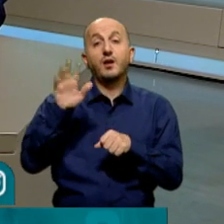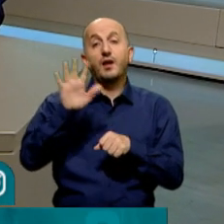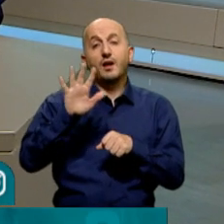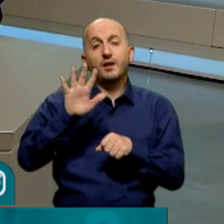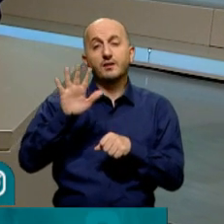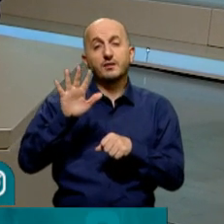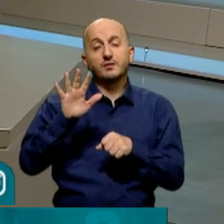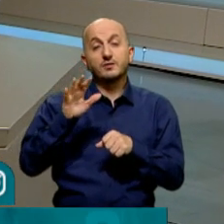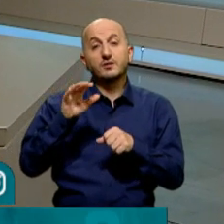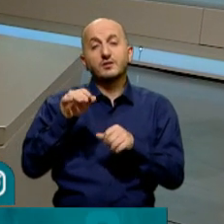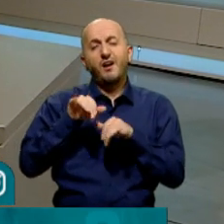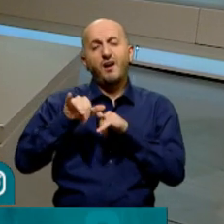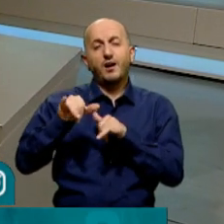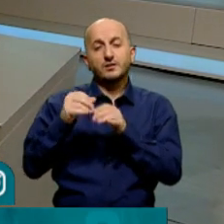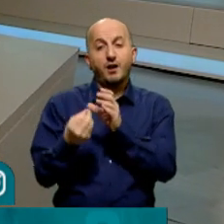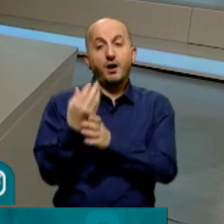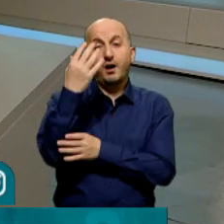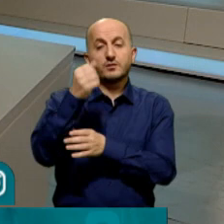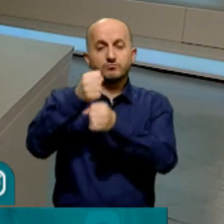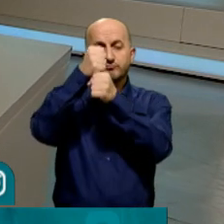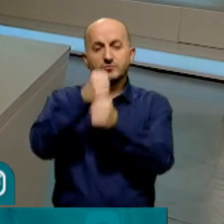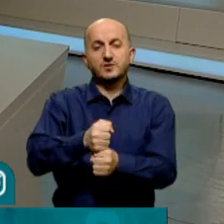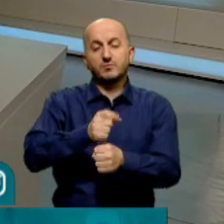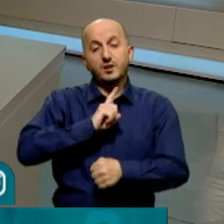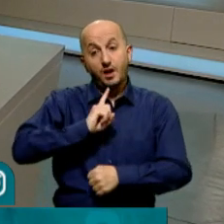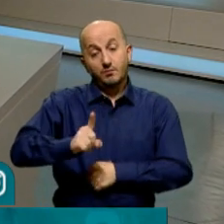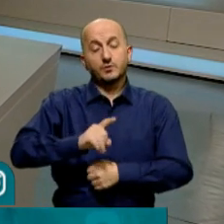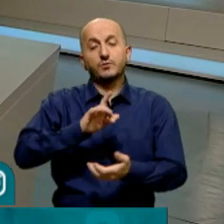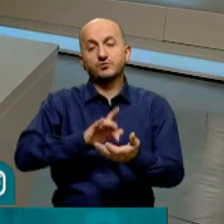küsür kestiği cinsten ağaç dikmesi emrediliyor.